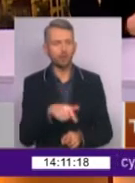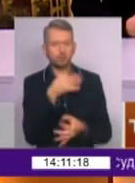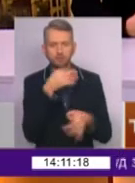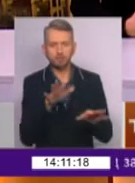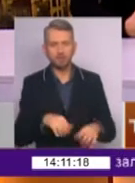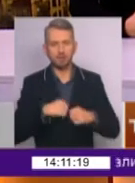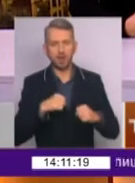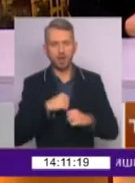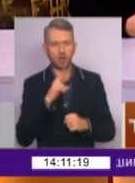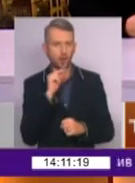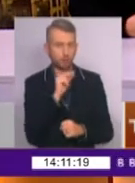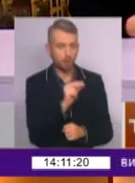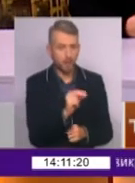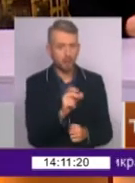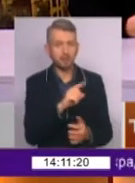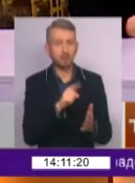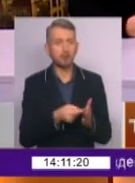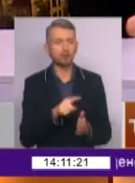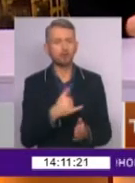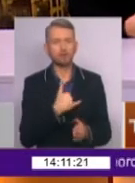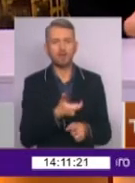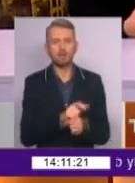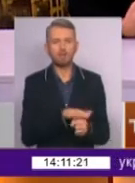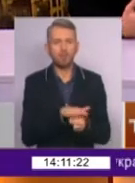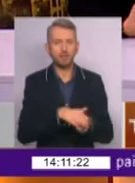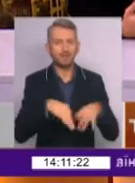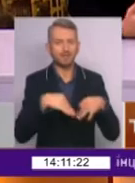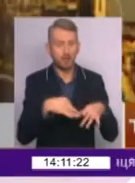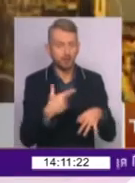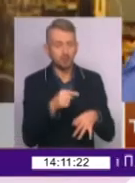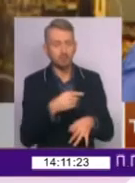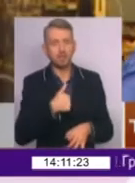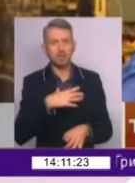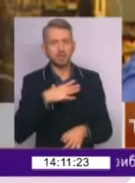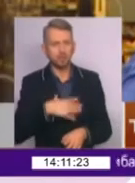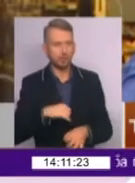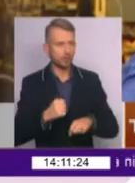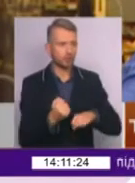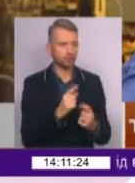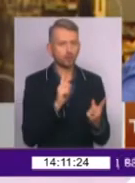намагаються розмовляти. Питання до того, що у нас переповнений транспорт, в якому ми змушені один з одним